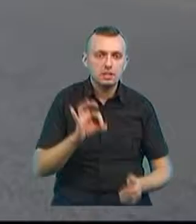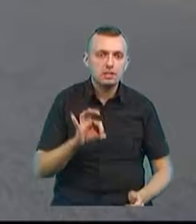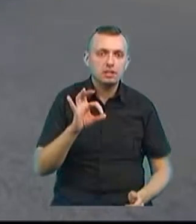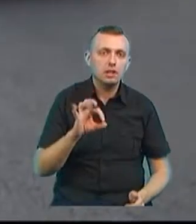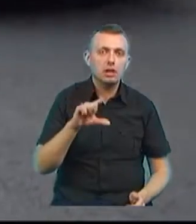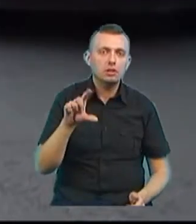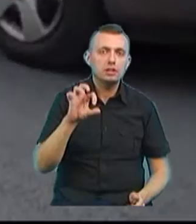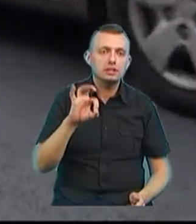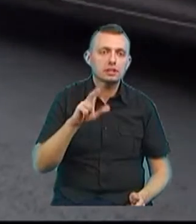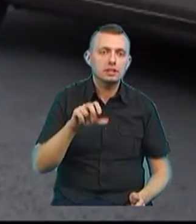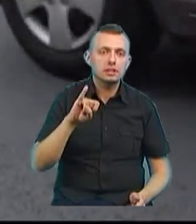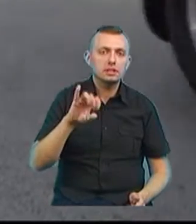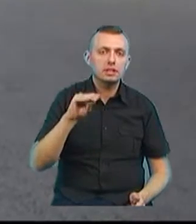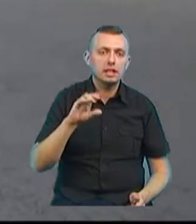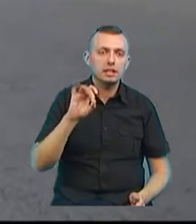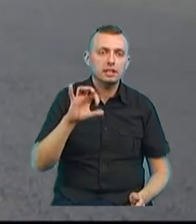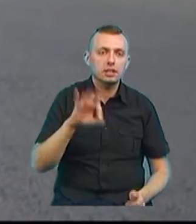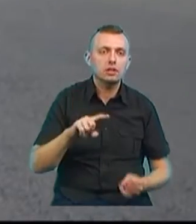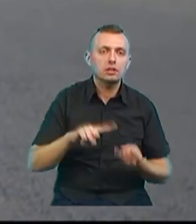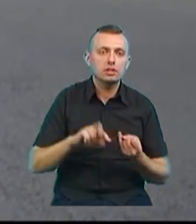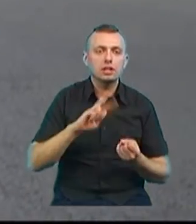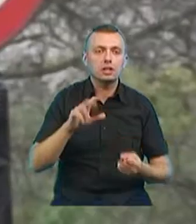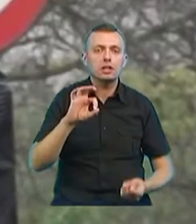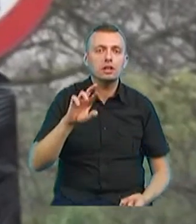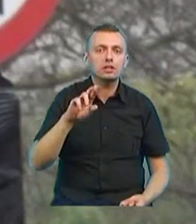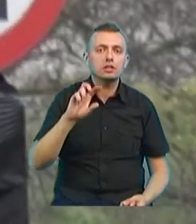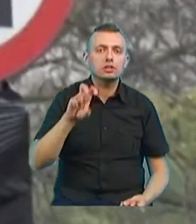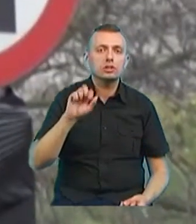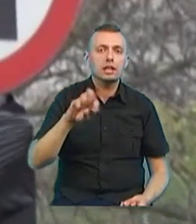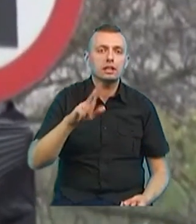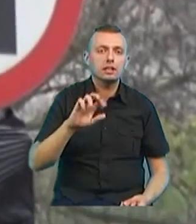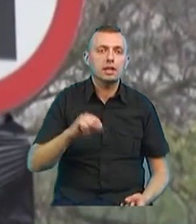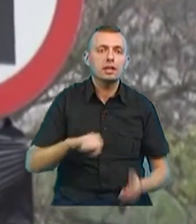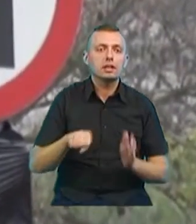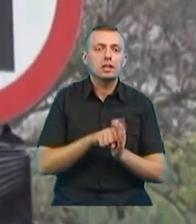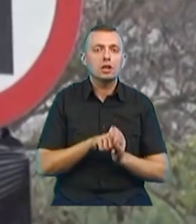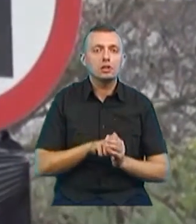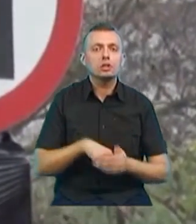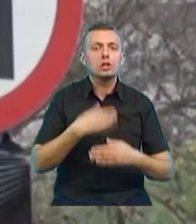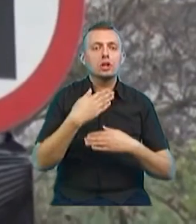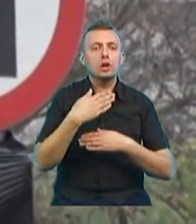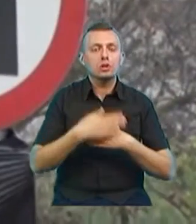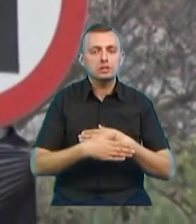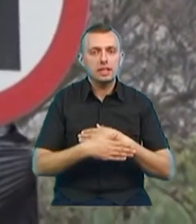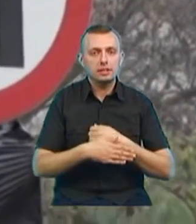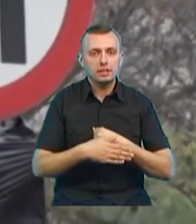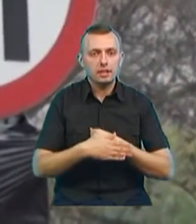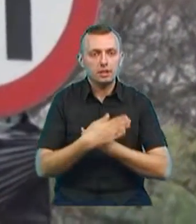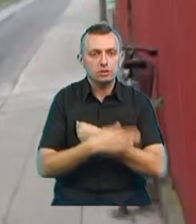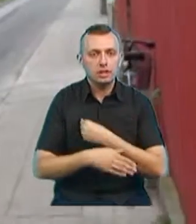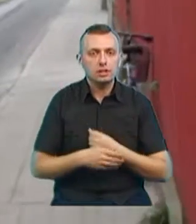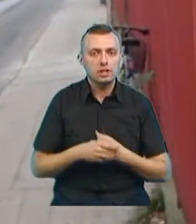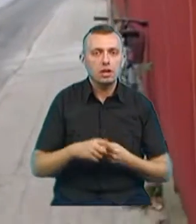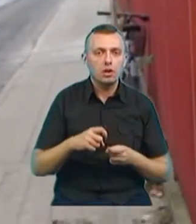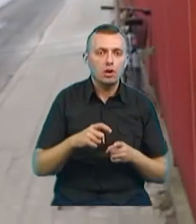Na ulicy Stafa ruch kołowy odbywał się będzie jednokierunkowo od ulicy Łąkoszyńskiej w stronę skrzyżowania z ulicą Solskiego i od ulicy Solskiego w